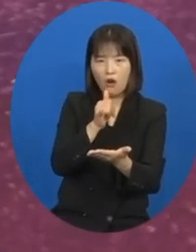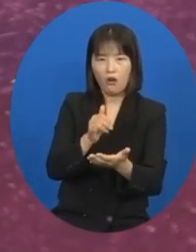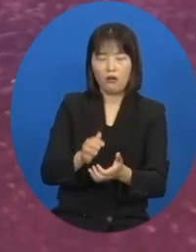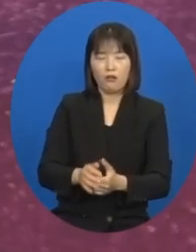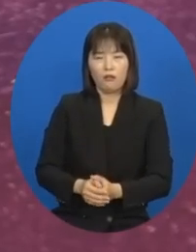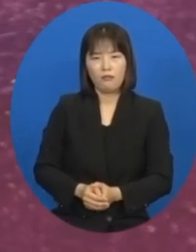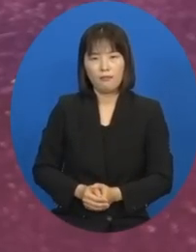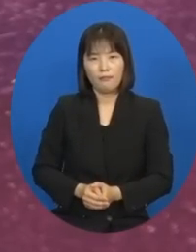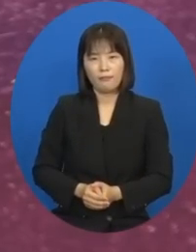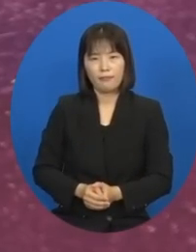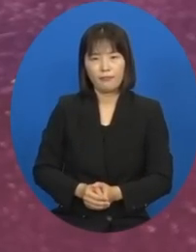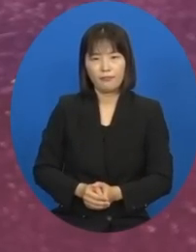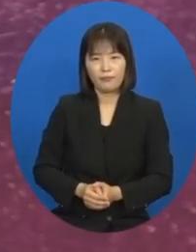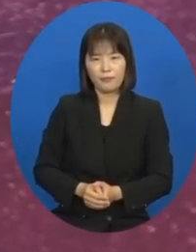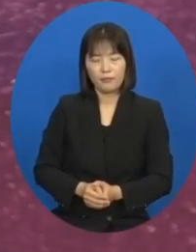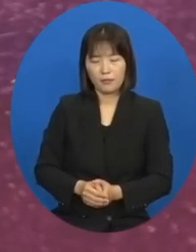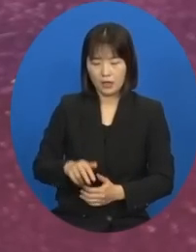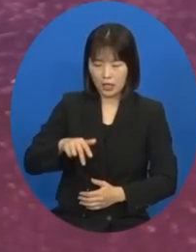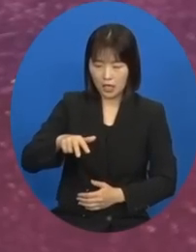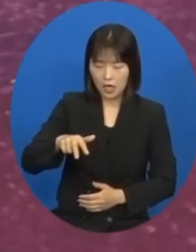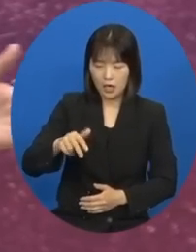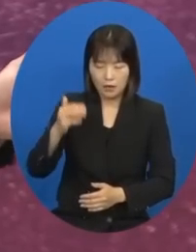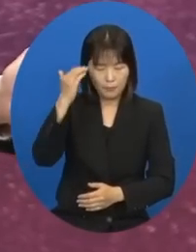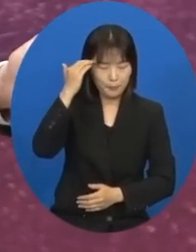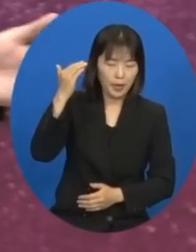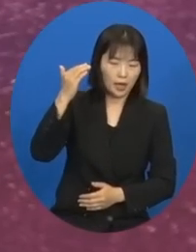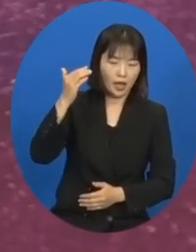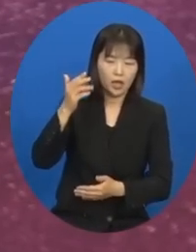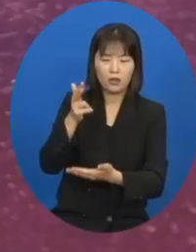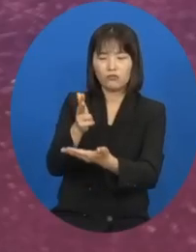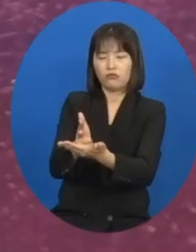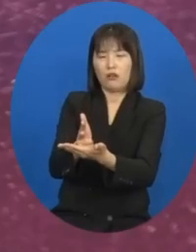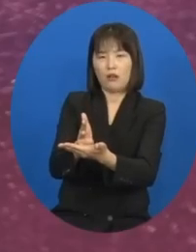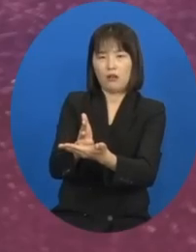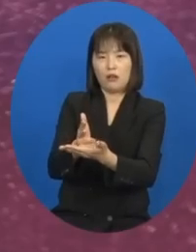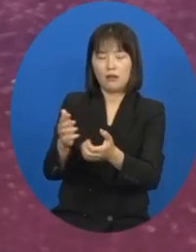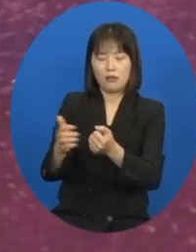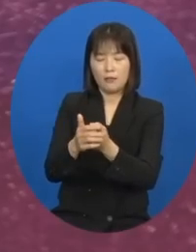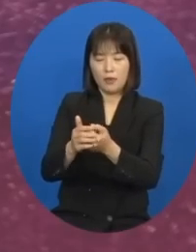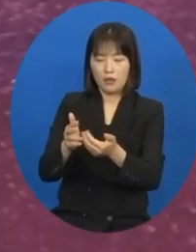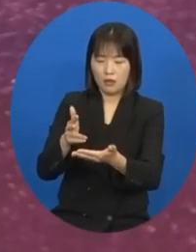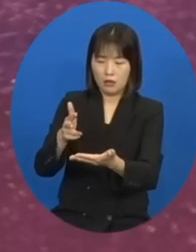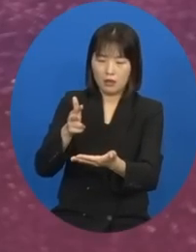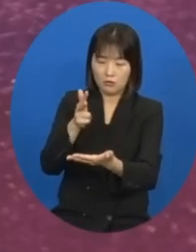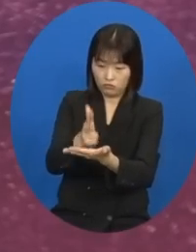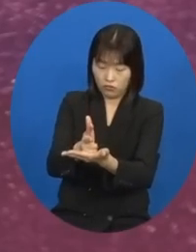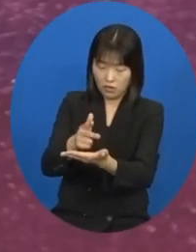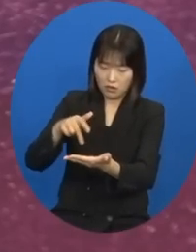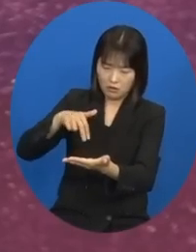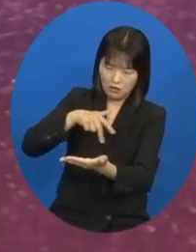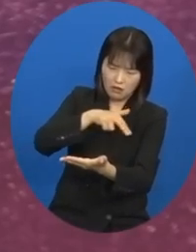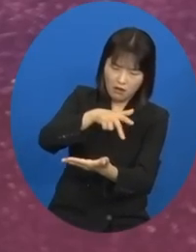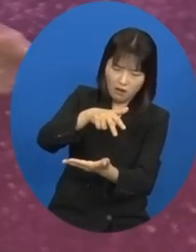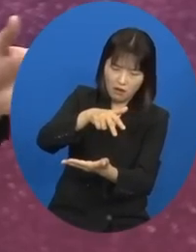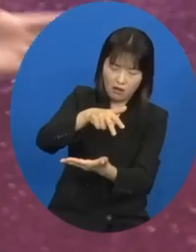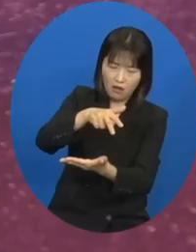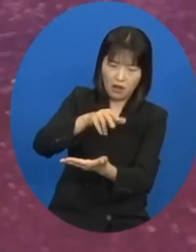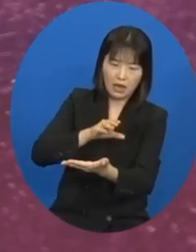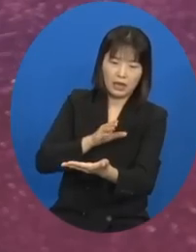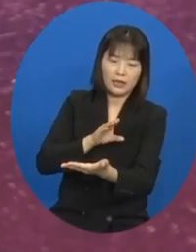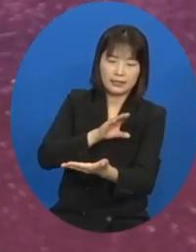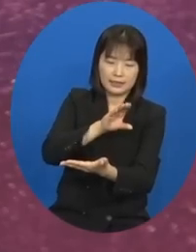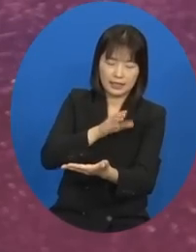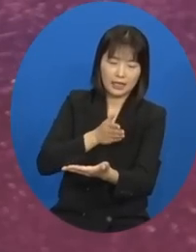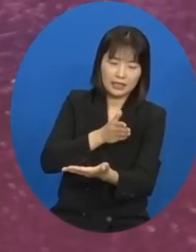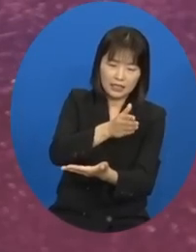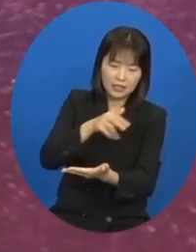그냥 가로로 주차가 돼 있어서 차도로 나갔다가 가야 되는 상황이 되었습니다 밖으로 나갔다가